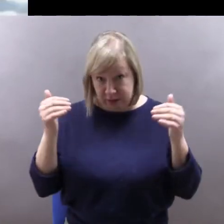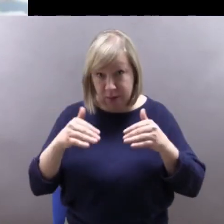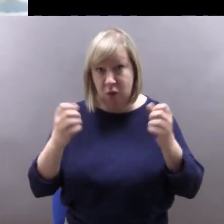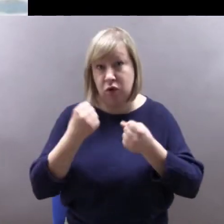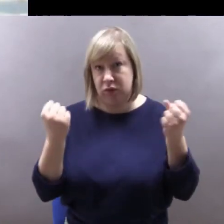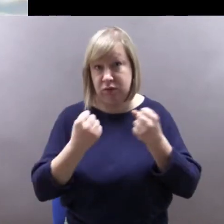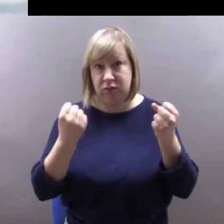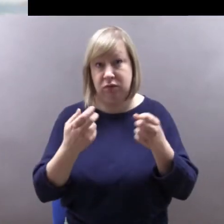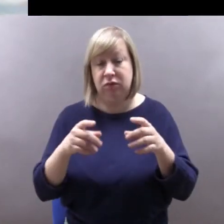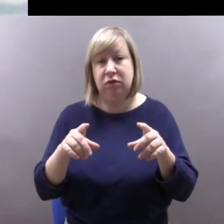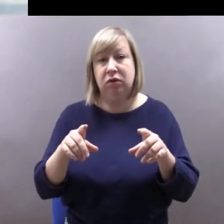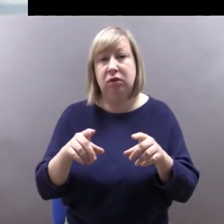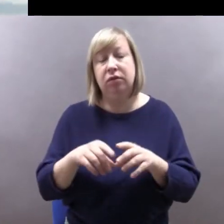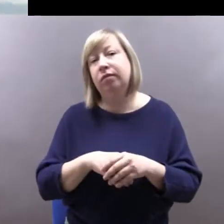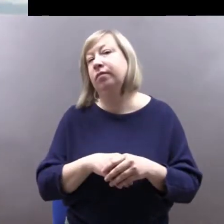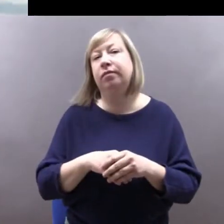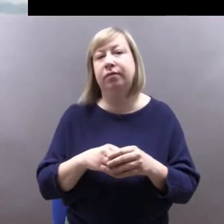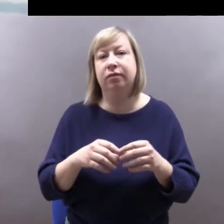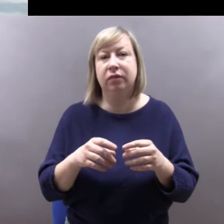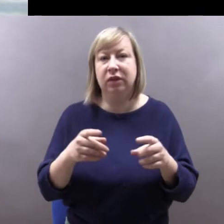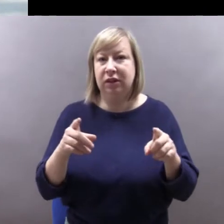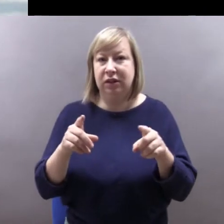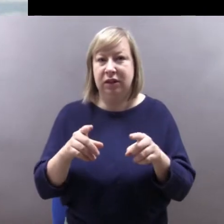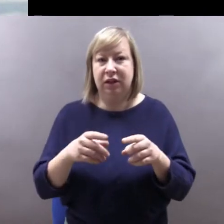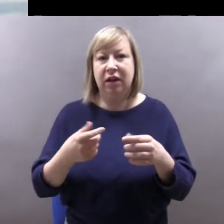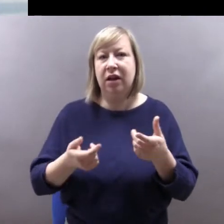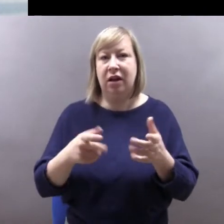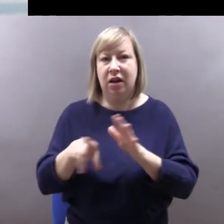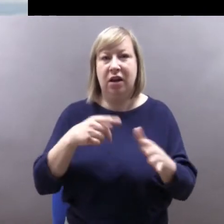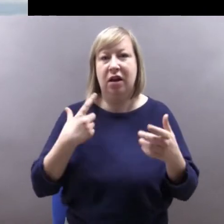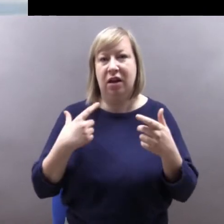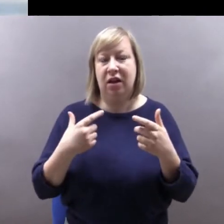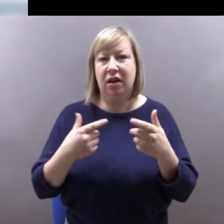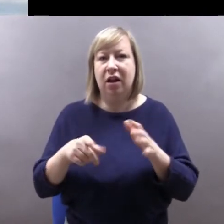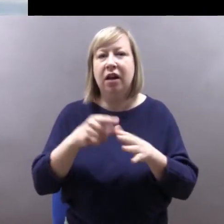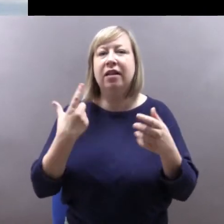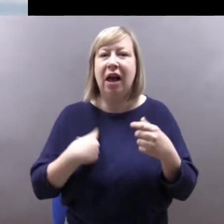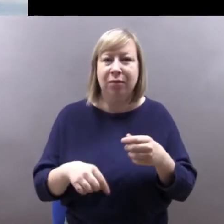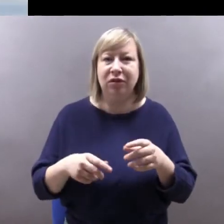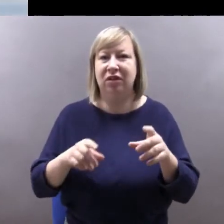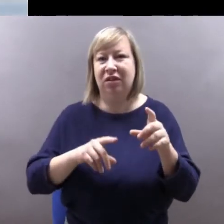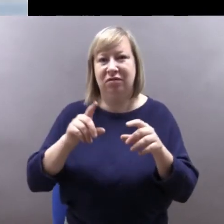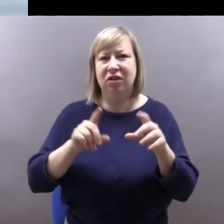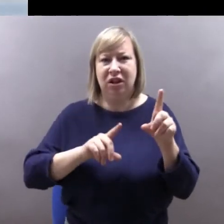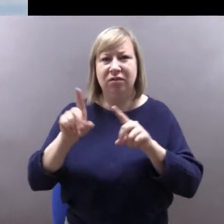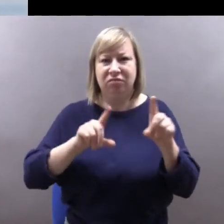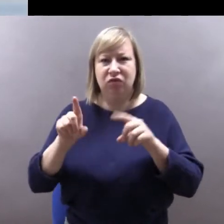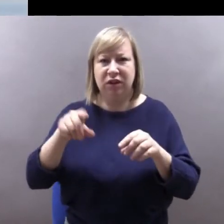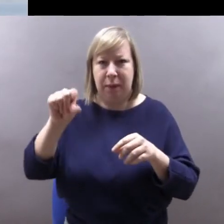takich kopertach i tak dalej, no to jest zawsze temat rzeka. Generalnie zajmuję się obecnie trochę